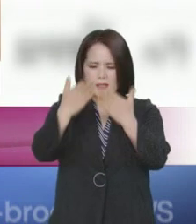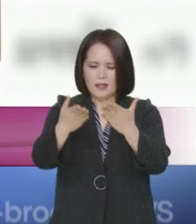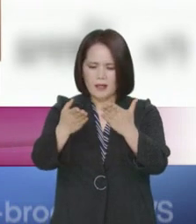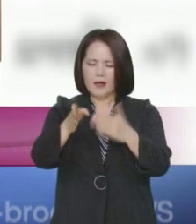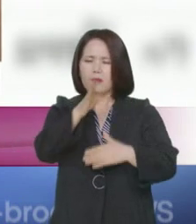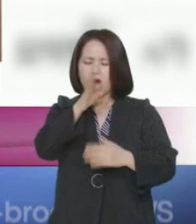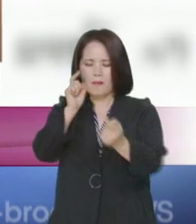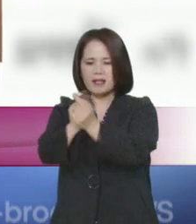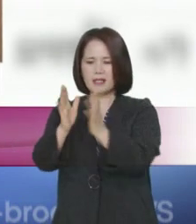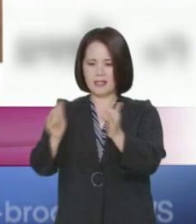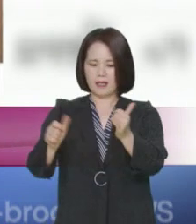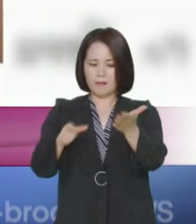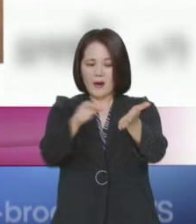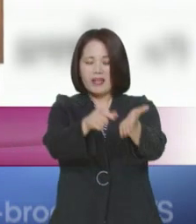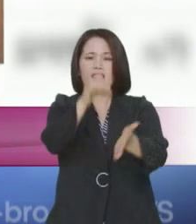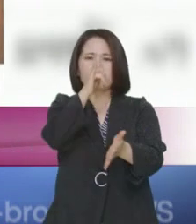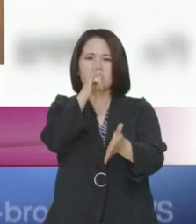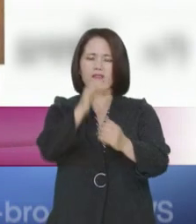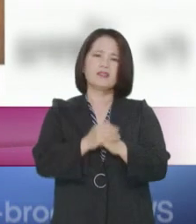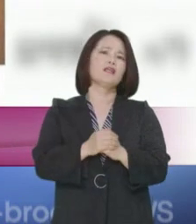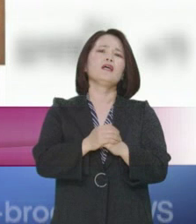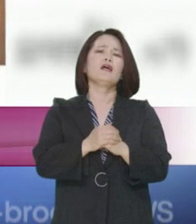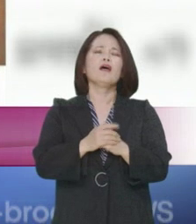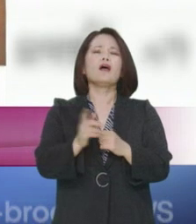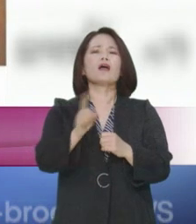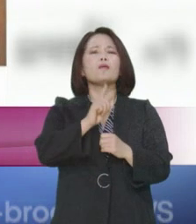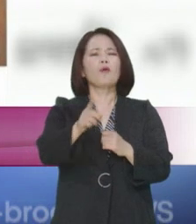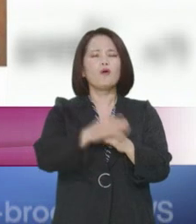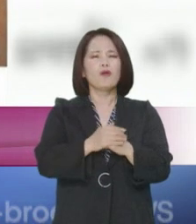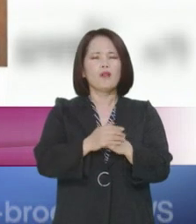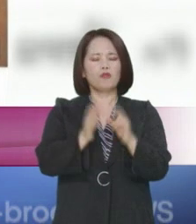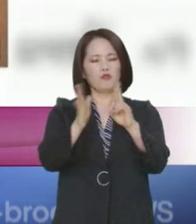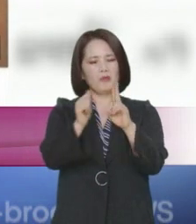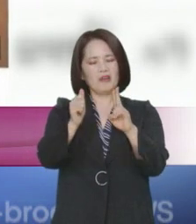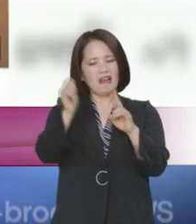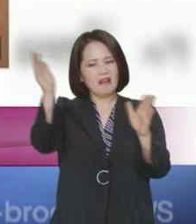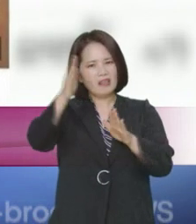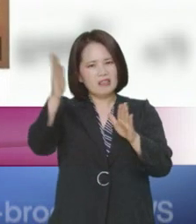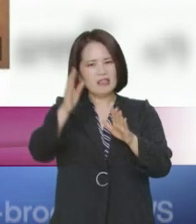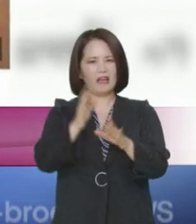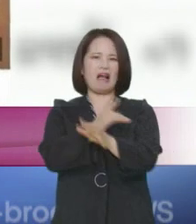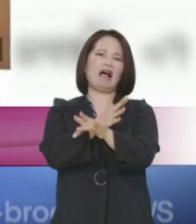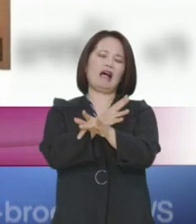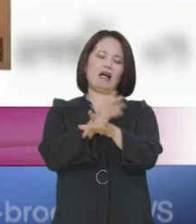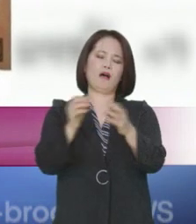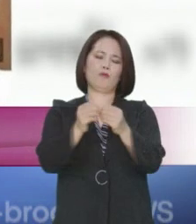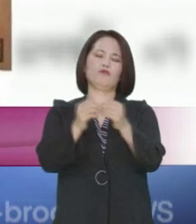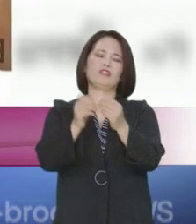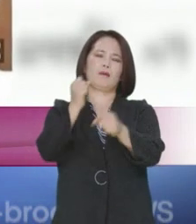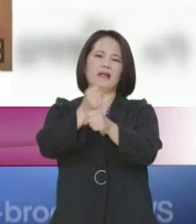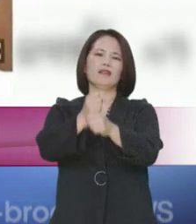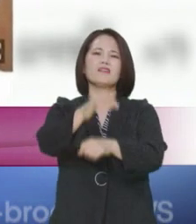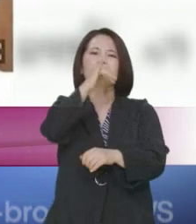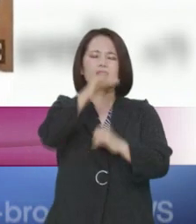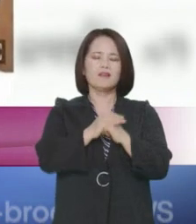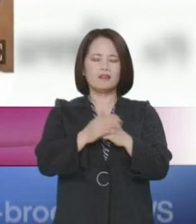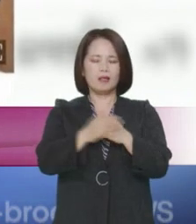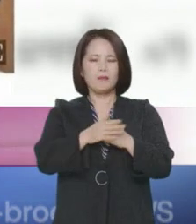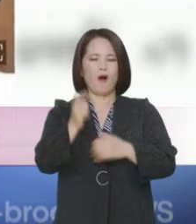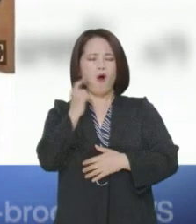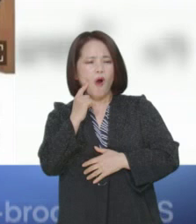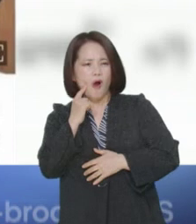그런데 달기도 2명의 고등학생이 장남 삼아 만들어 온 것으로 밝혀졌는데요 이처럼 허위사실을 이프 하면